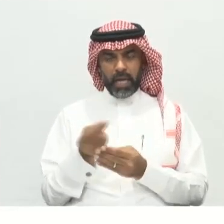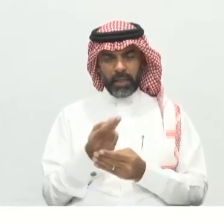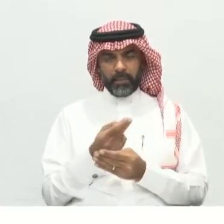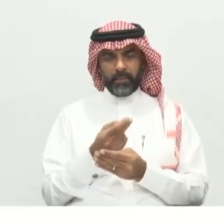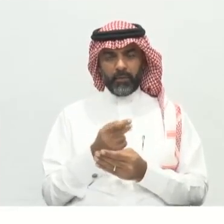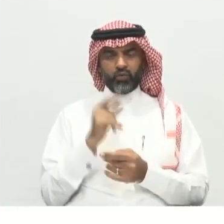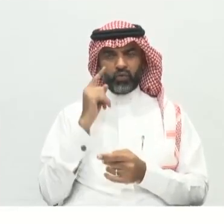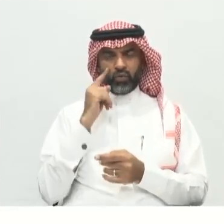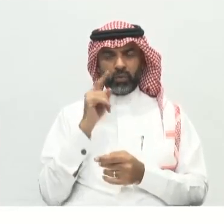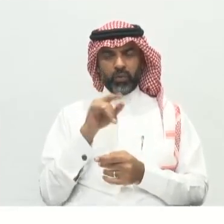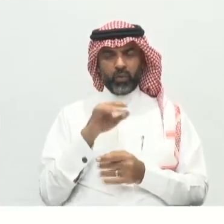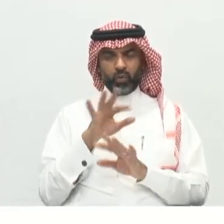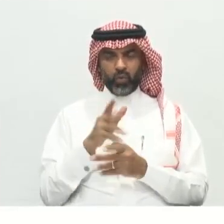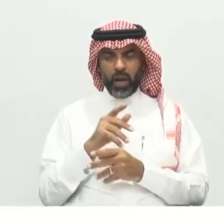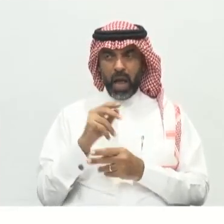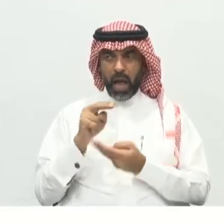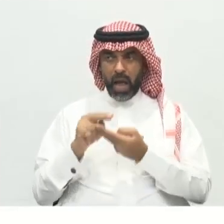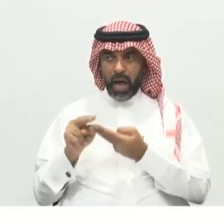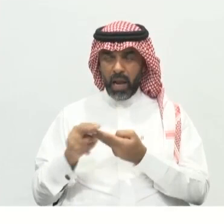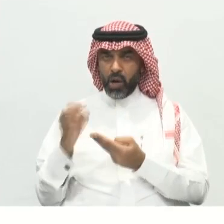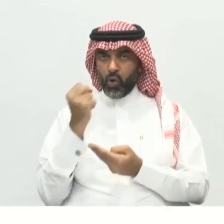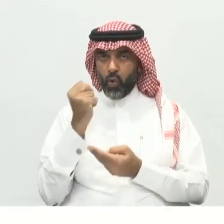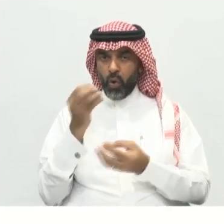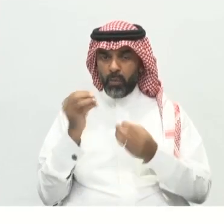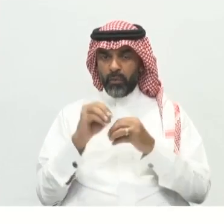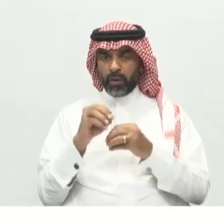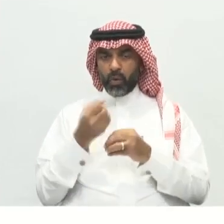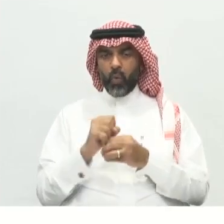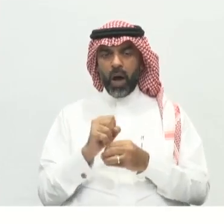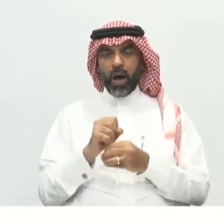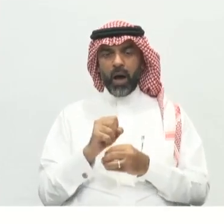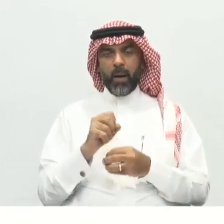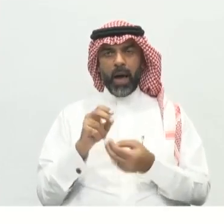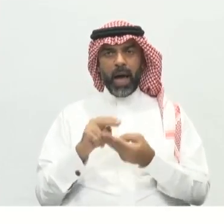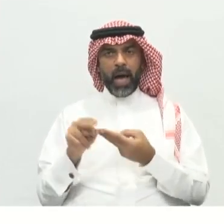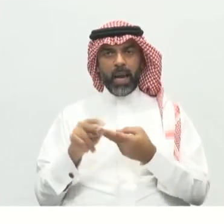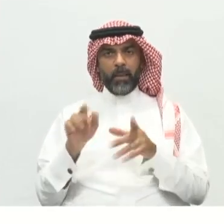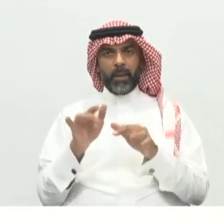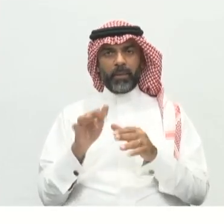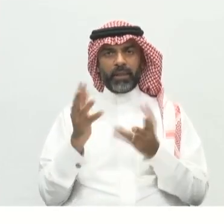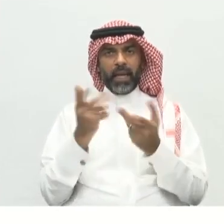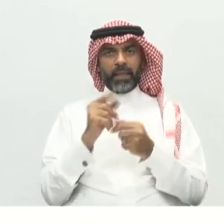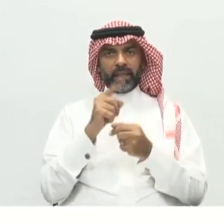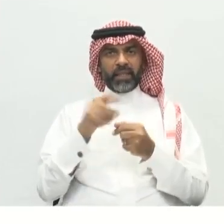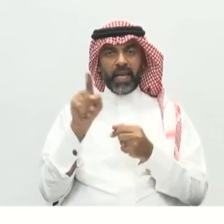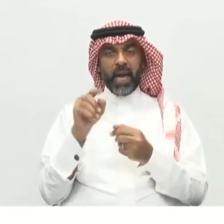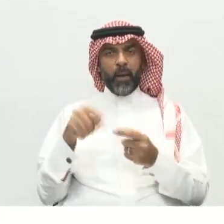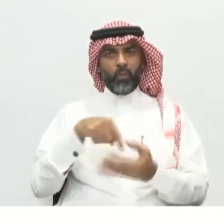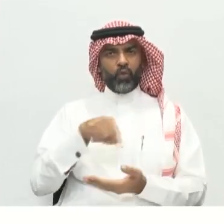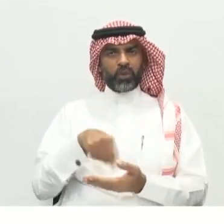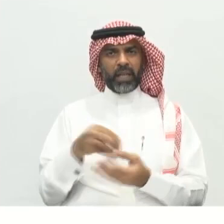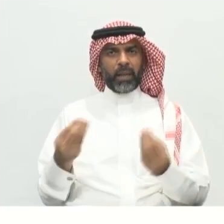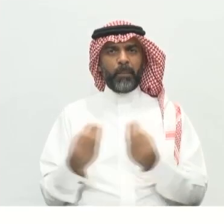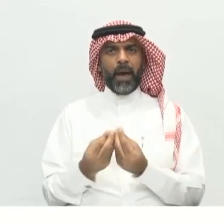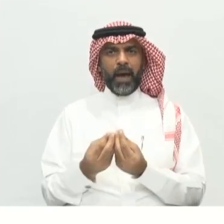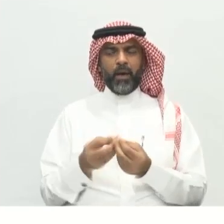اداه كلا من خوارزميه حل القوه المفرطه وخوارزم حل برمجه الاعداد الصحيحه المختلطه بالمقارنه